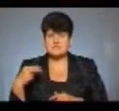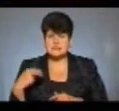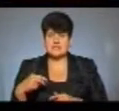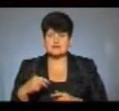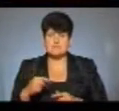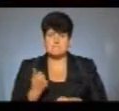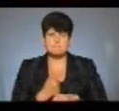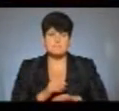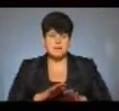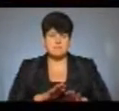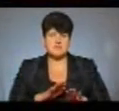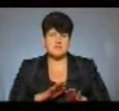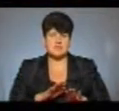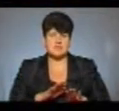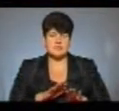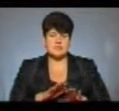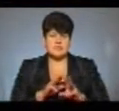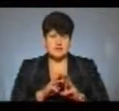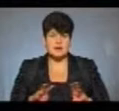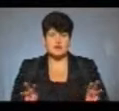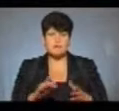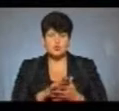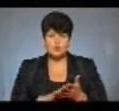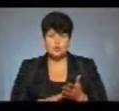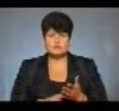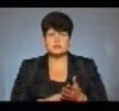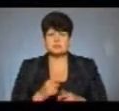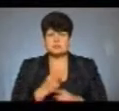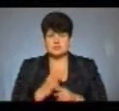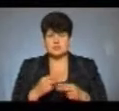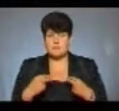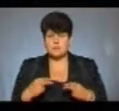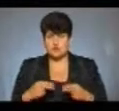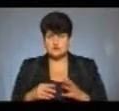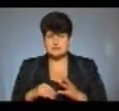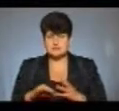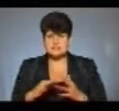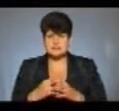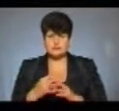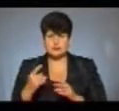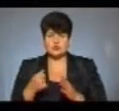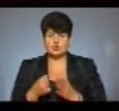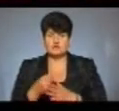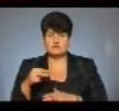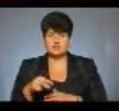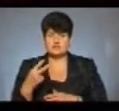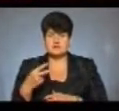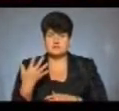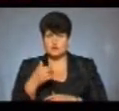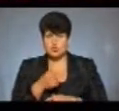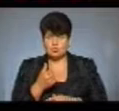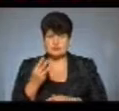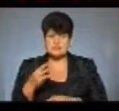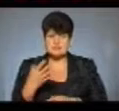та голови Верховної Ради України з проханням продовжити мораторій на продаж земель сільськогосподарського призначення до 2025 року.